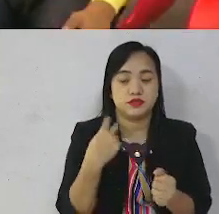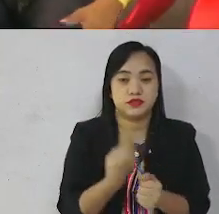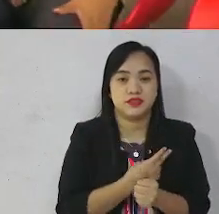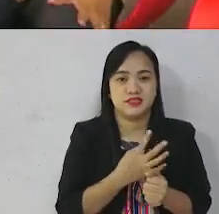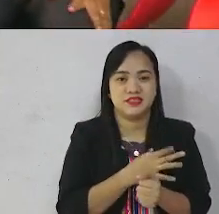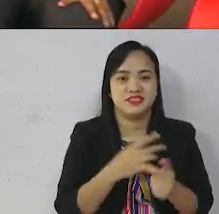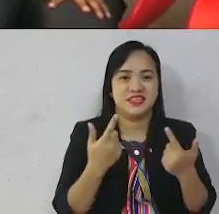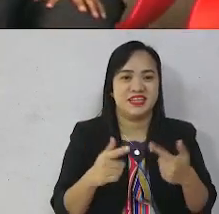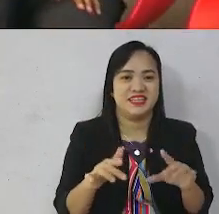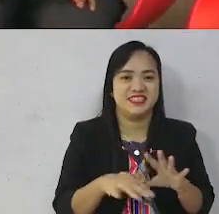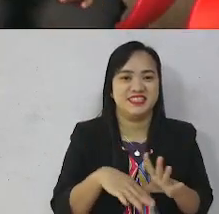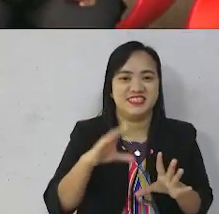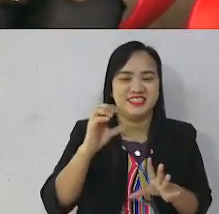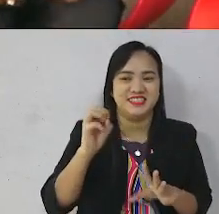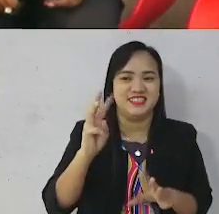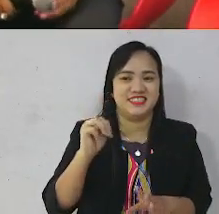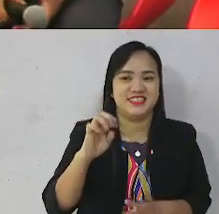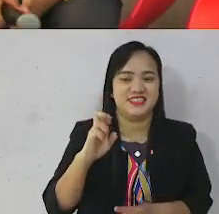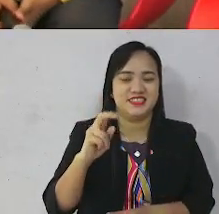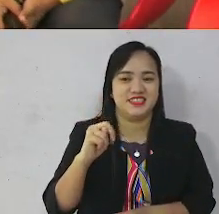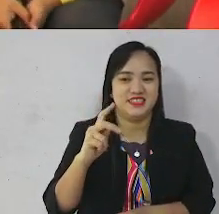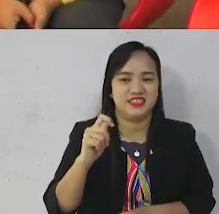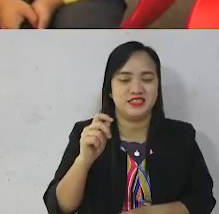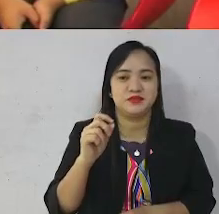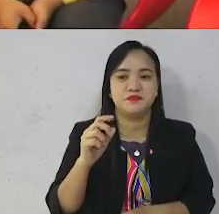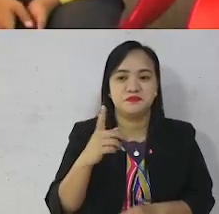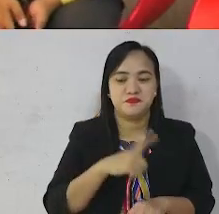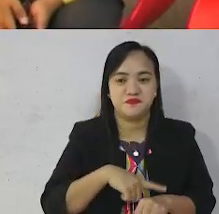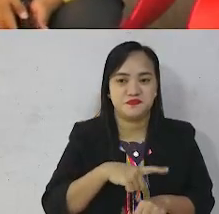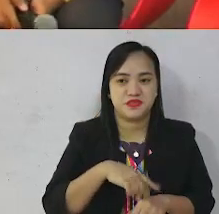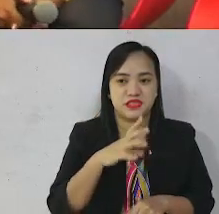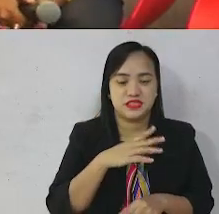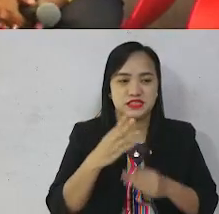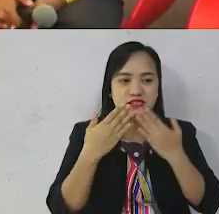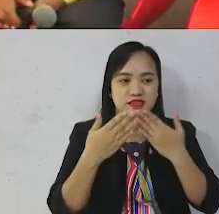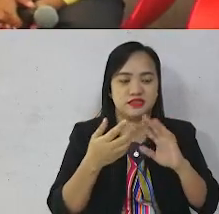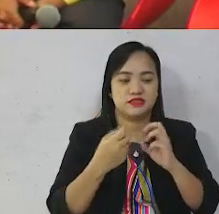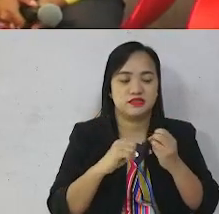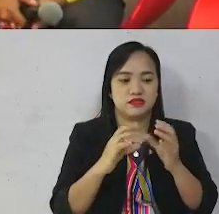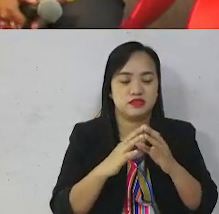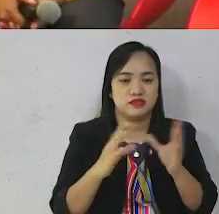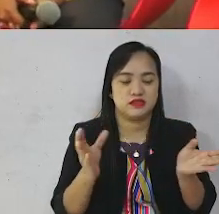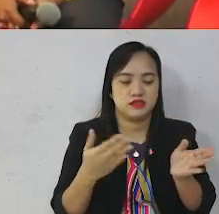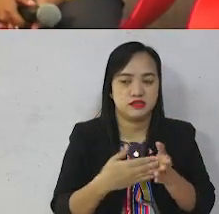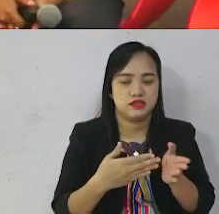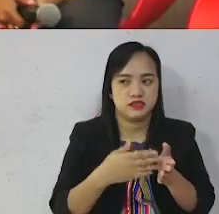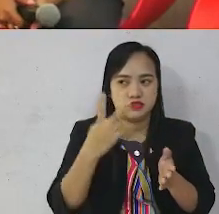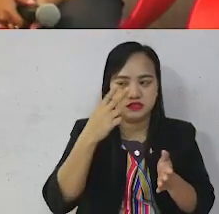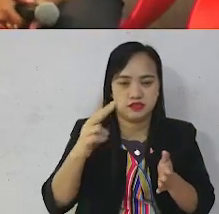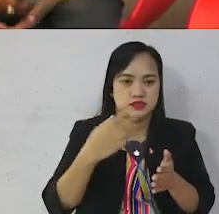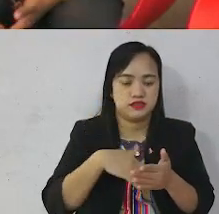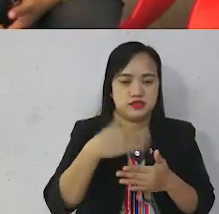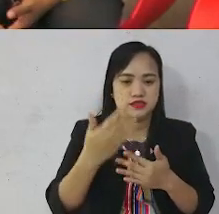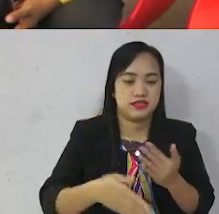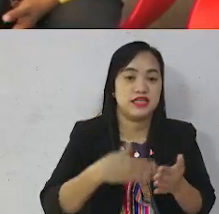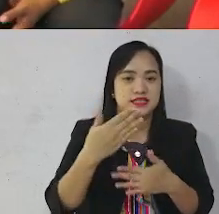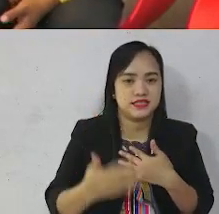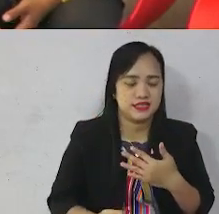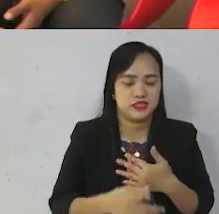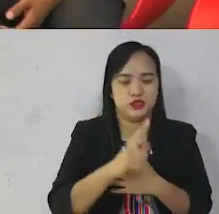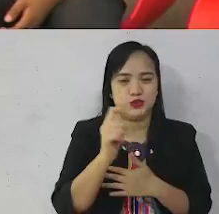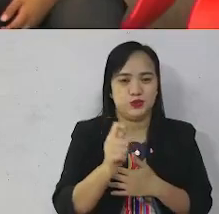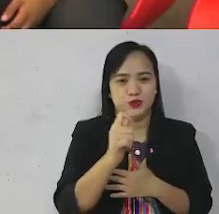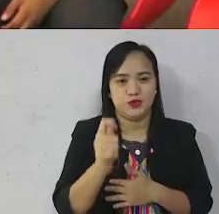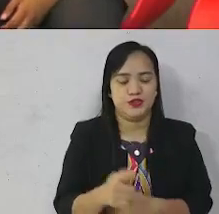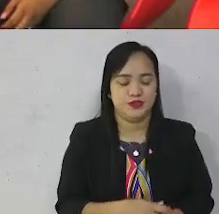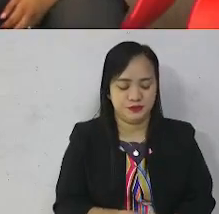amin dito sa comment section Maraming salamat po at ah antabayanan niyo po muli ako sa next next next